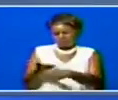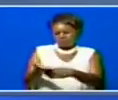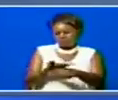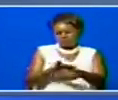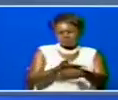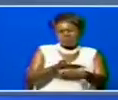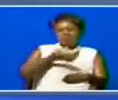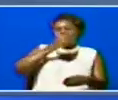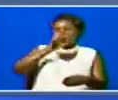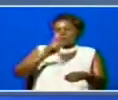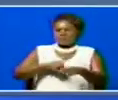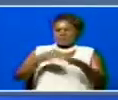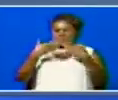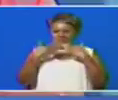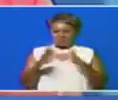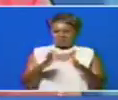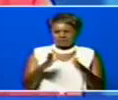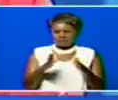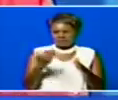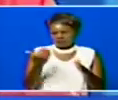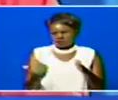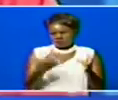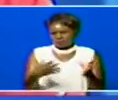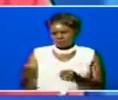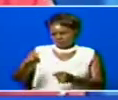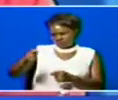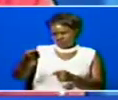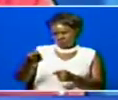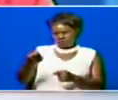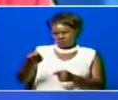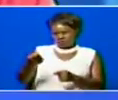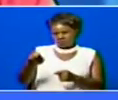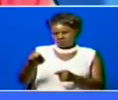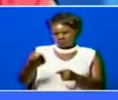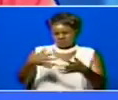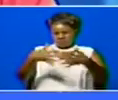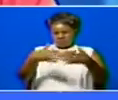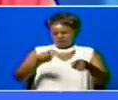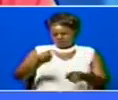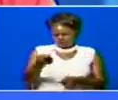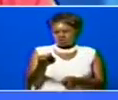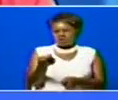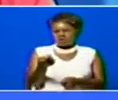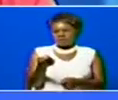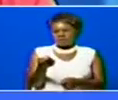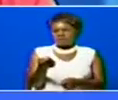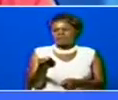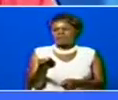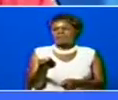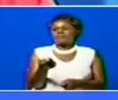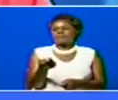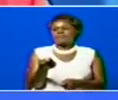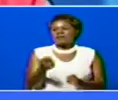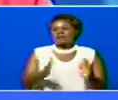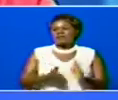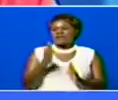tukakunywa. Tulipomaliza kunywa akatoa watoto. Akafunga mlango, so mimi sikuelewa mbona amefunga. Kwa